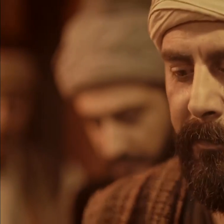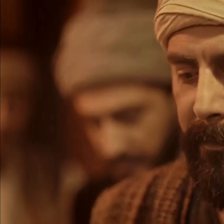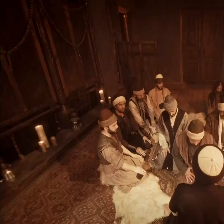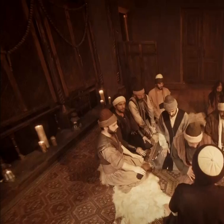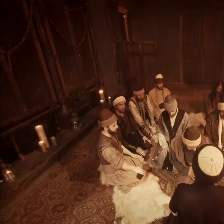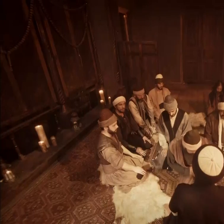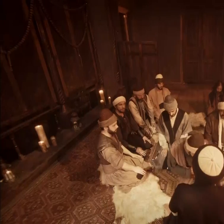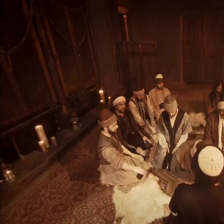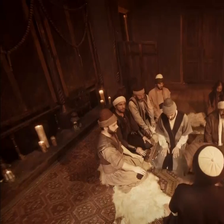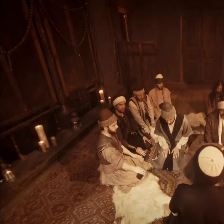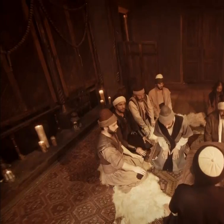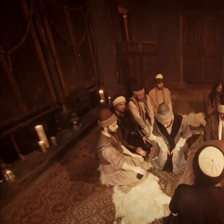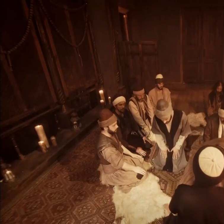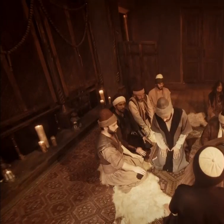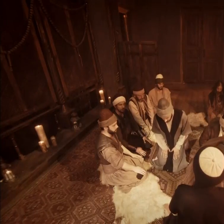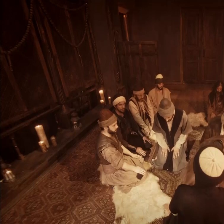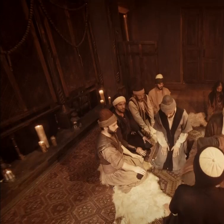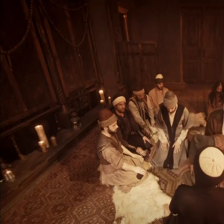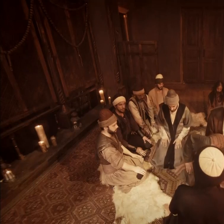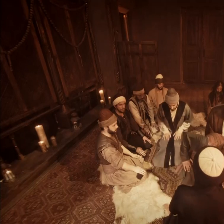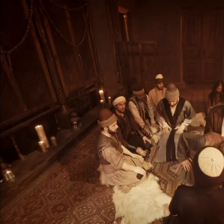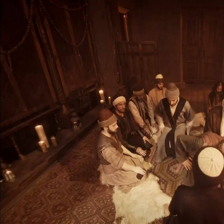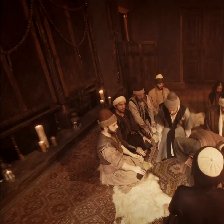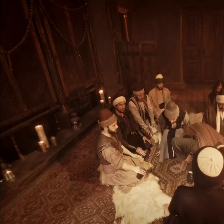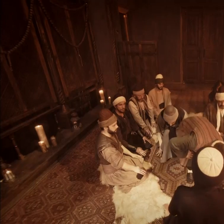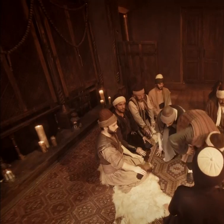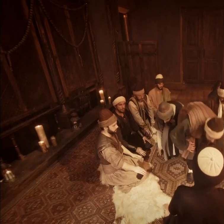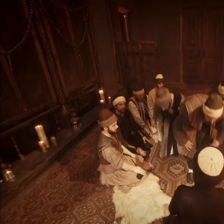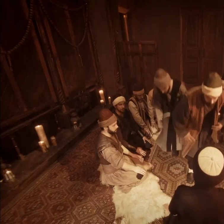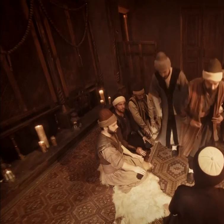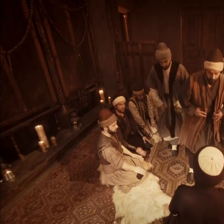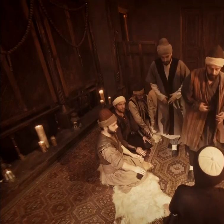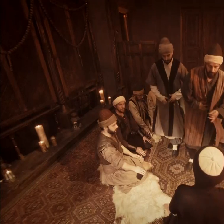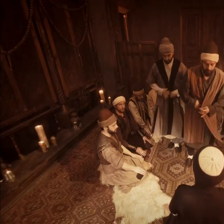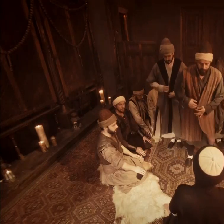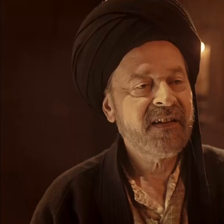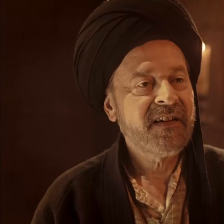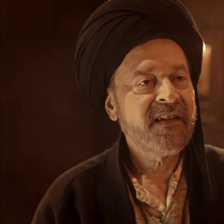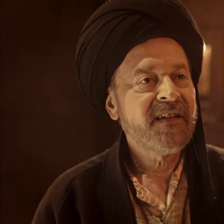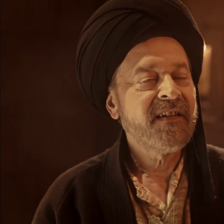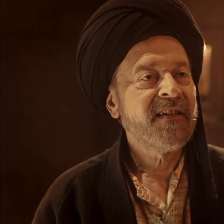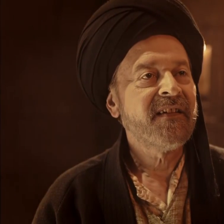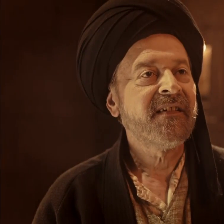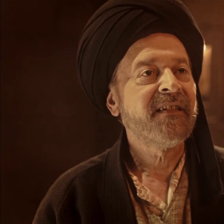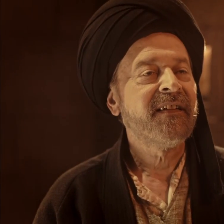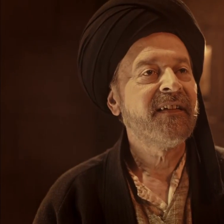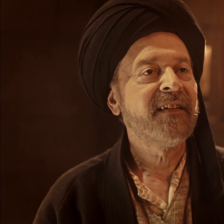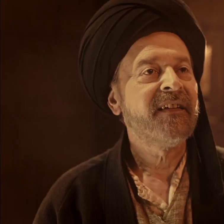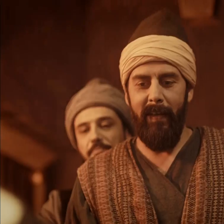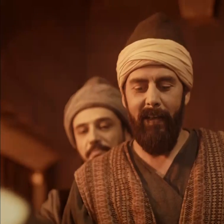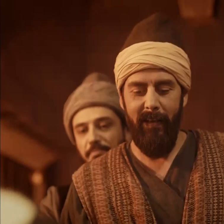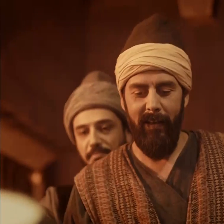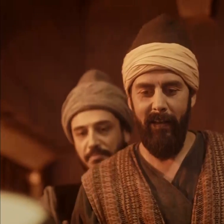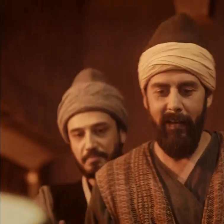kalktı. Onunla birlikte Kasım'la Ali Taygu da kalktı. Ellerini yine koltuk altlarına sıkıştırdılar. Yunus heyecanla gülümseyerek şeyhe